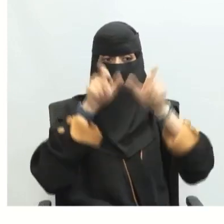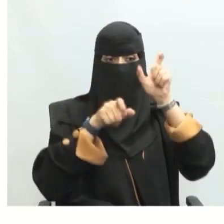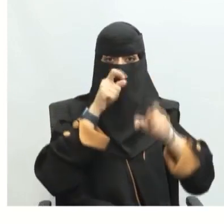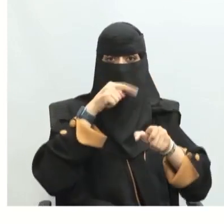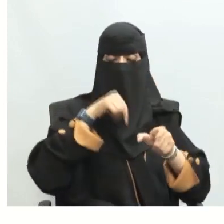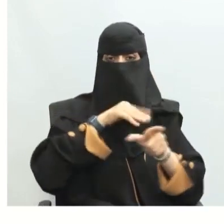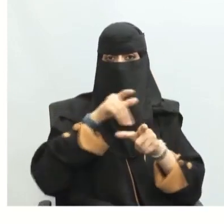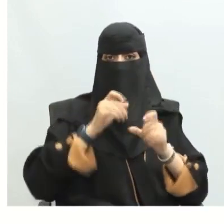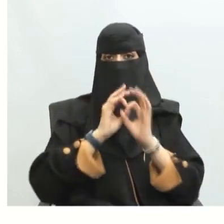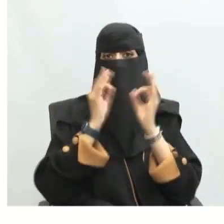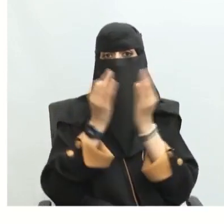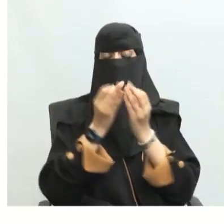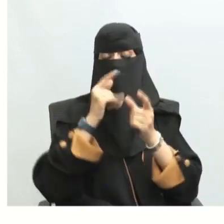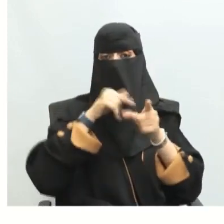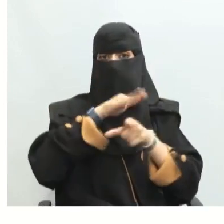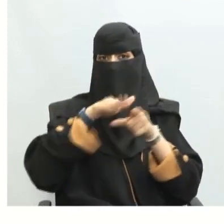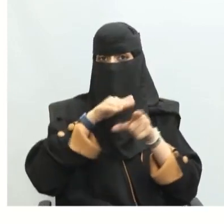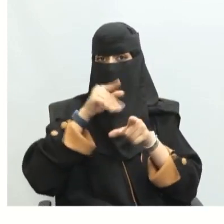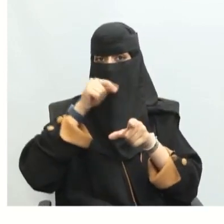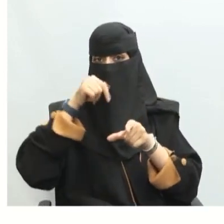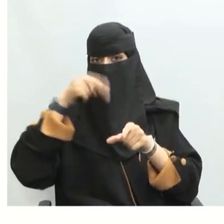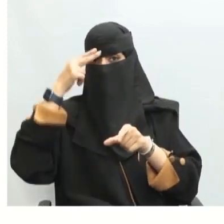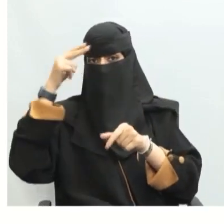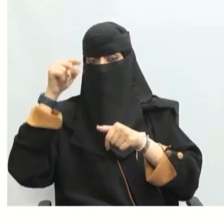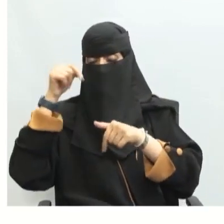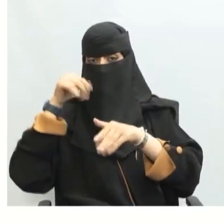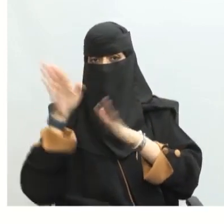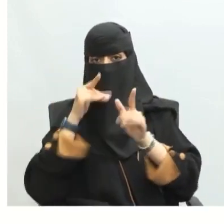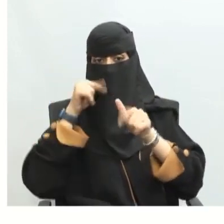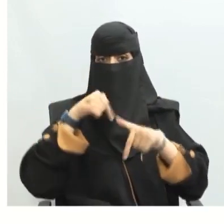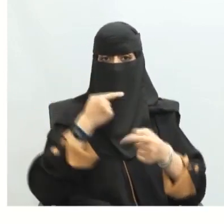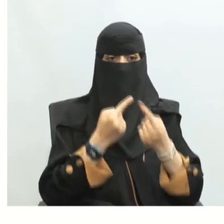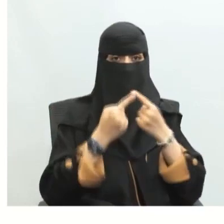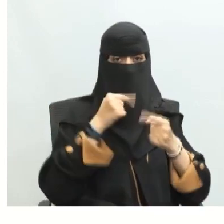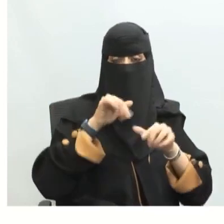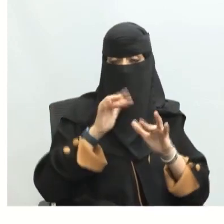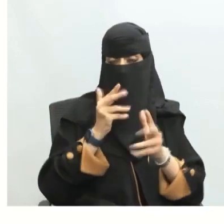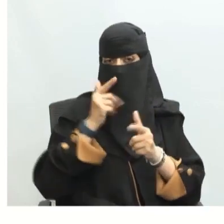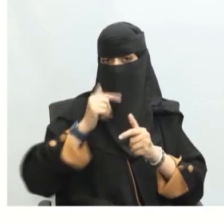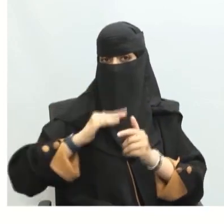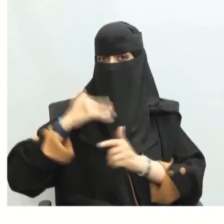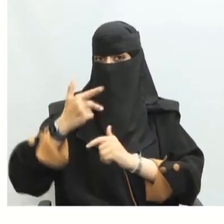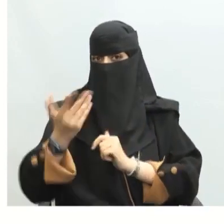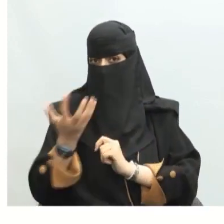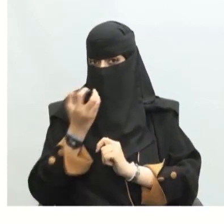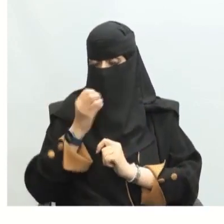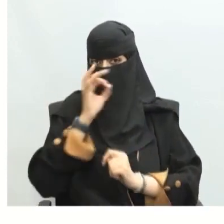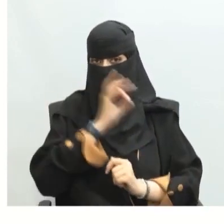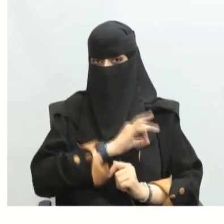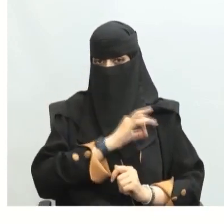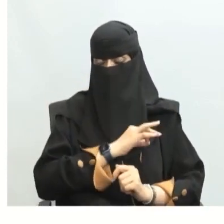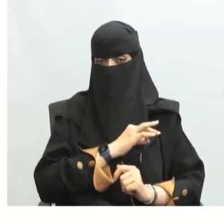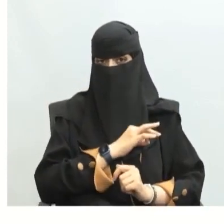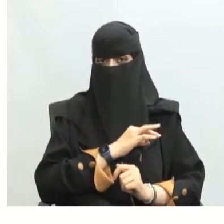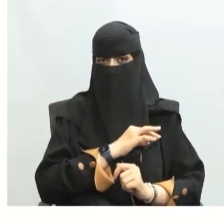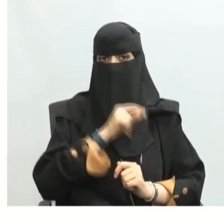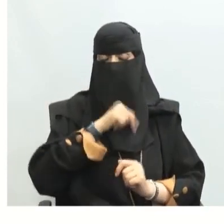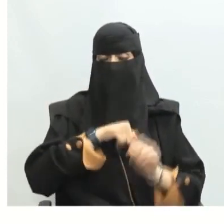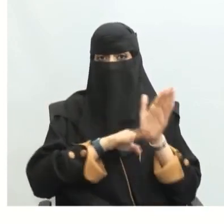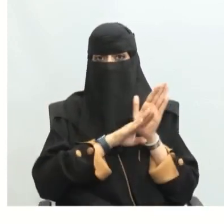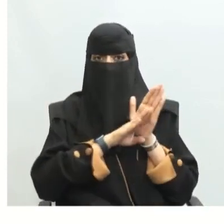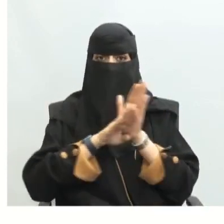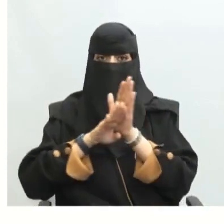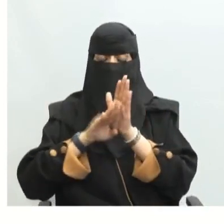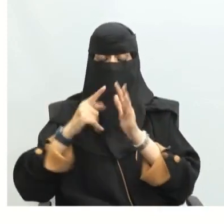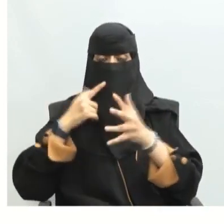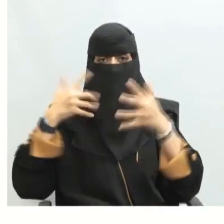السعودي وثقافه الحوار بدورها ماذا تفعل او ماذا ينتج عنها تعزز